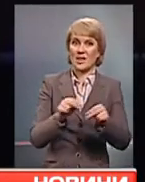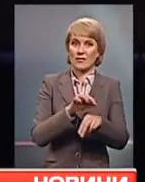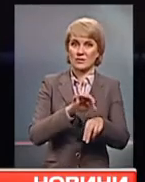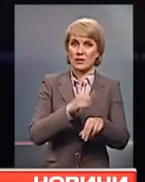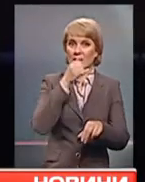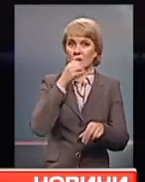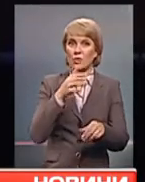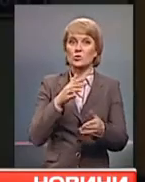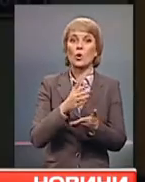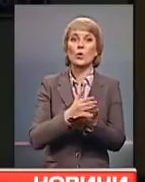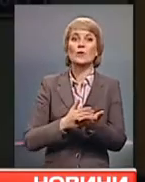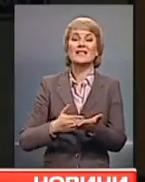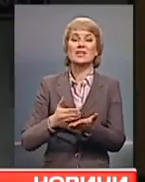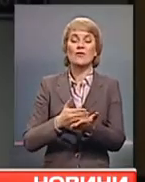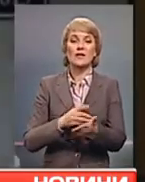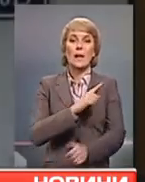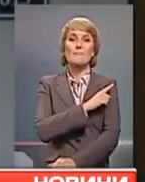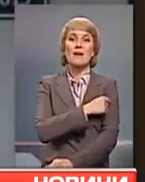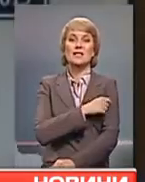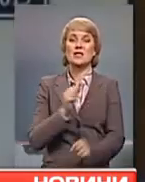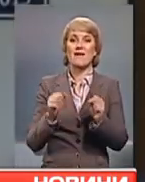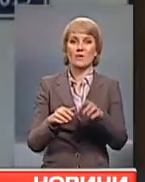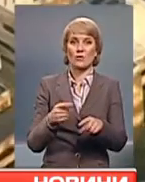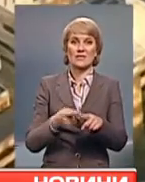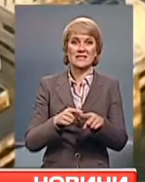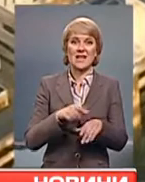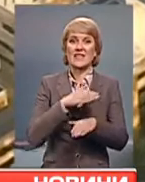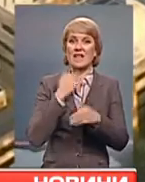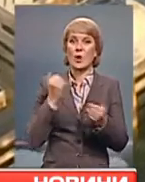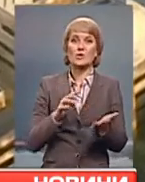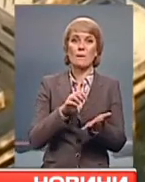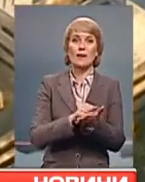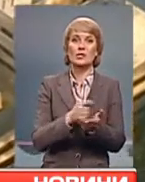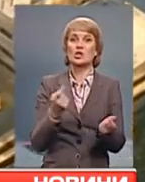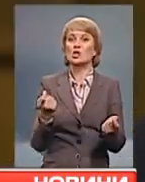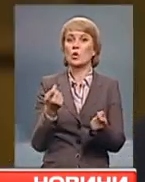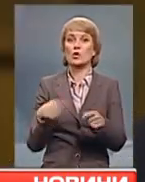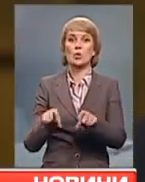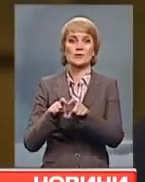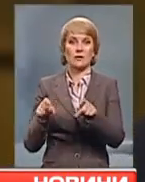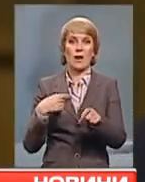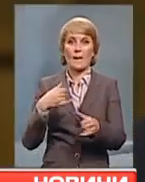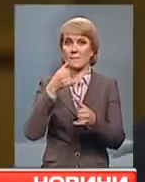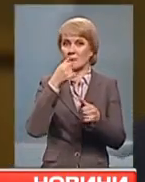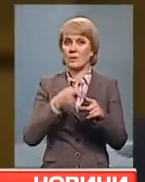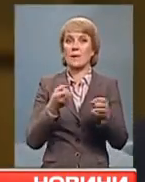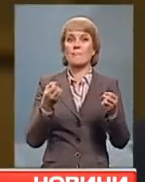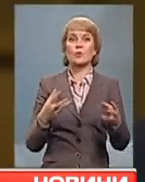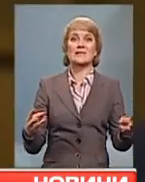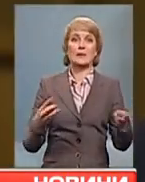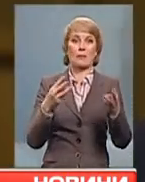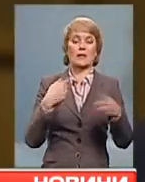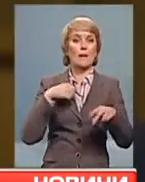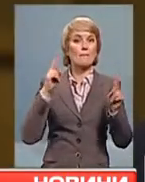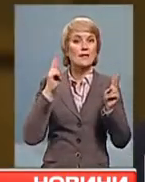утилізувати медичні відходи. За це не хоче братися жодна установа. Ми не можемо це все просто спалити, оскільки